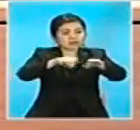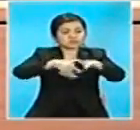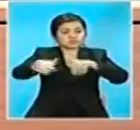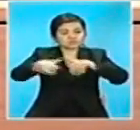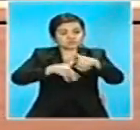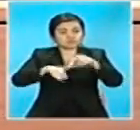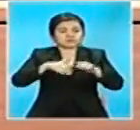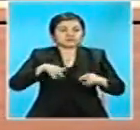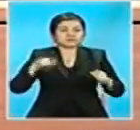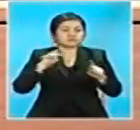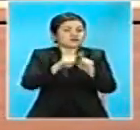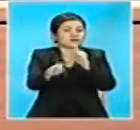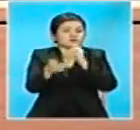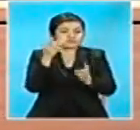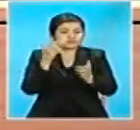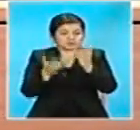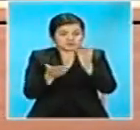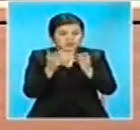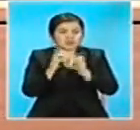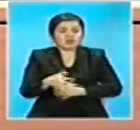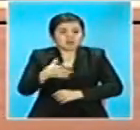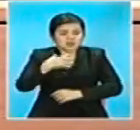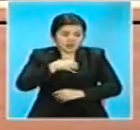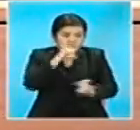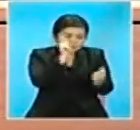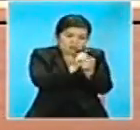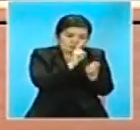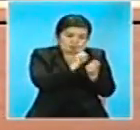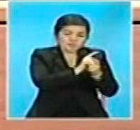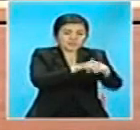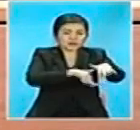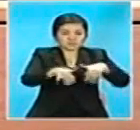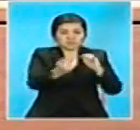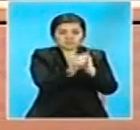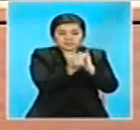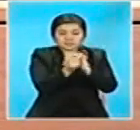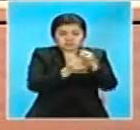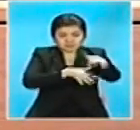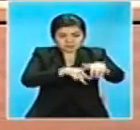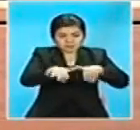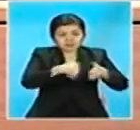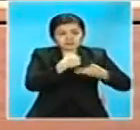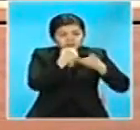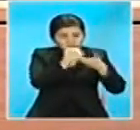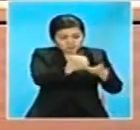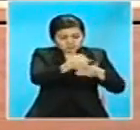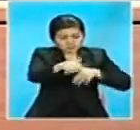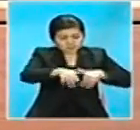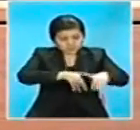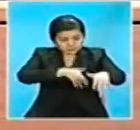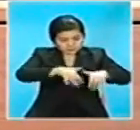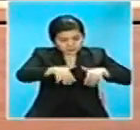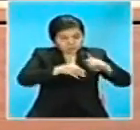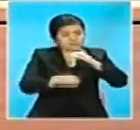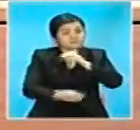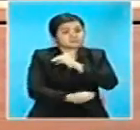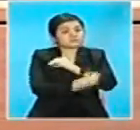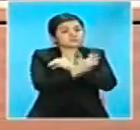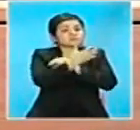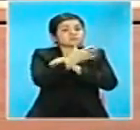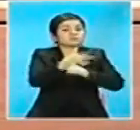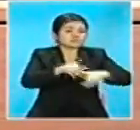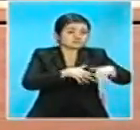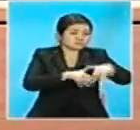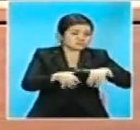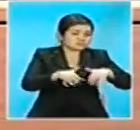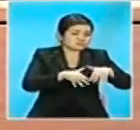ครับต้องการที่จะนะครับเข้าถึงประชาชนในการที่จะเข้าไปช่วยเหลือประชาชนในโอกาสที่ท้องถิ่น